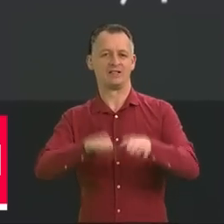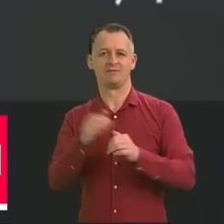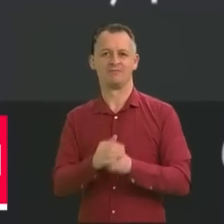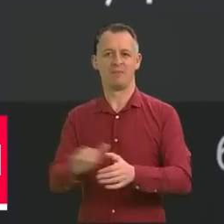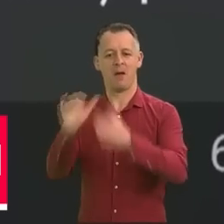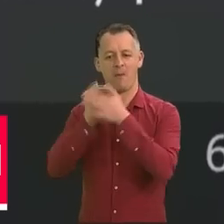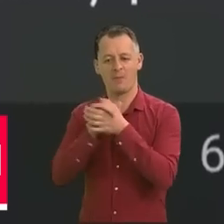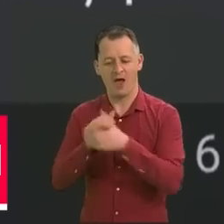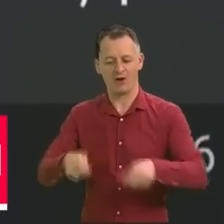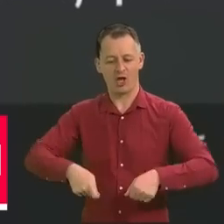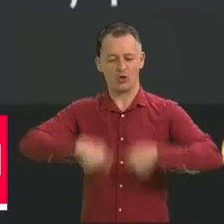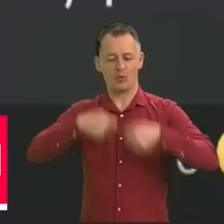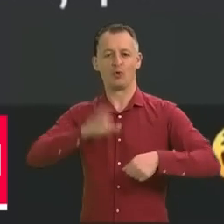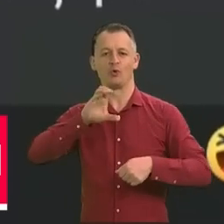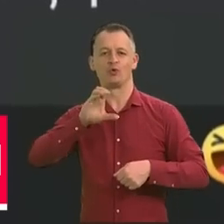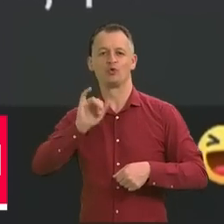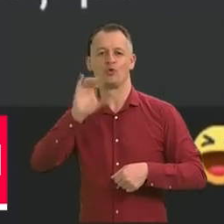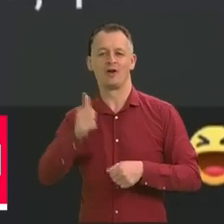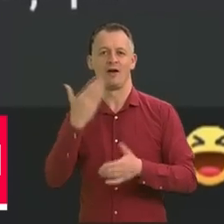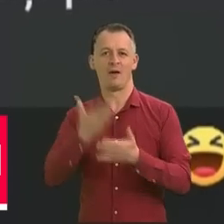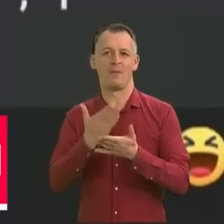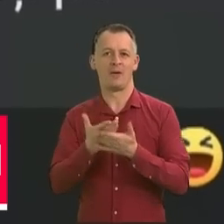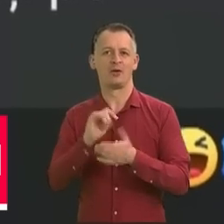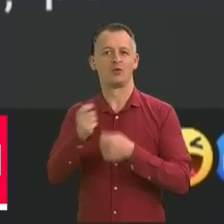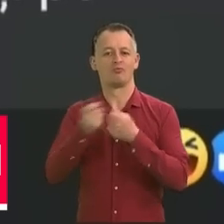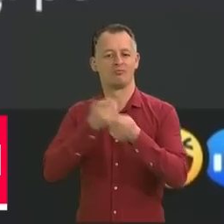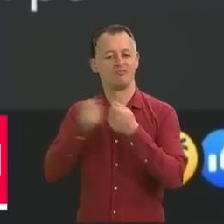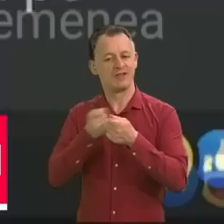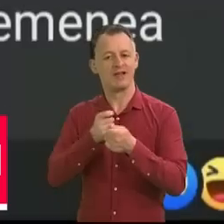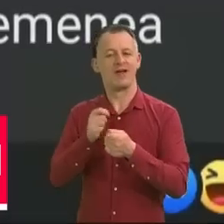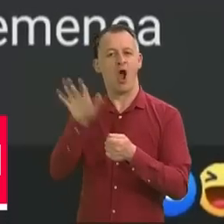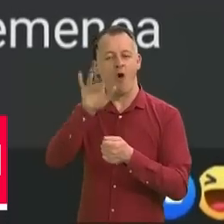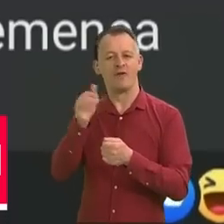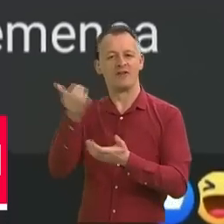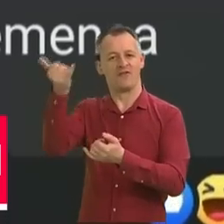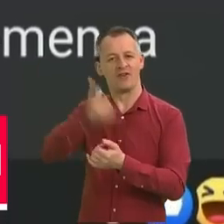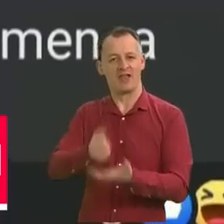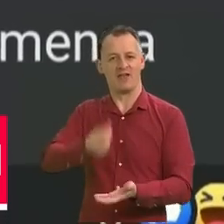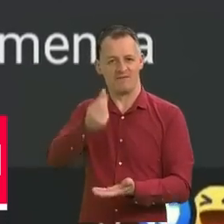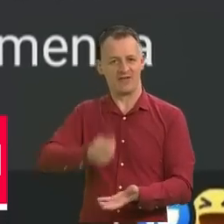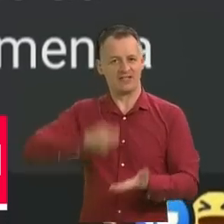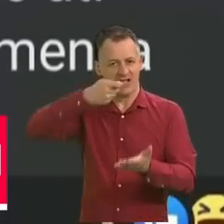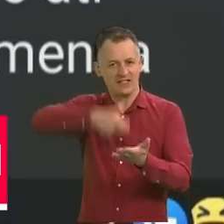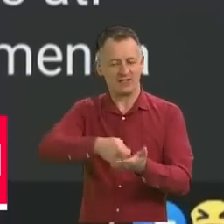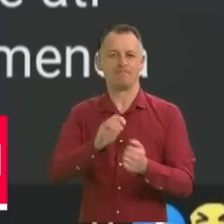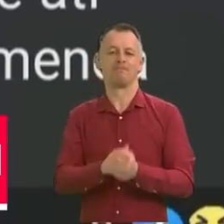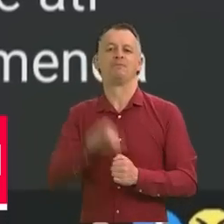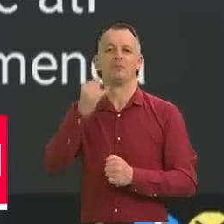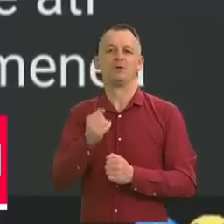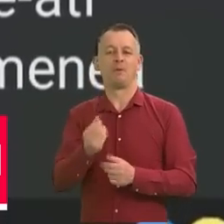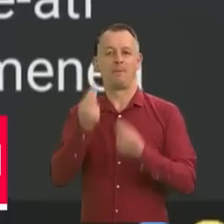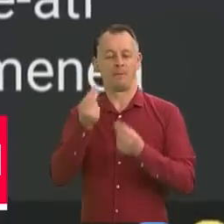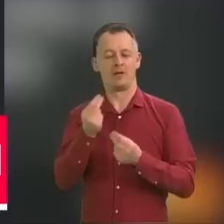Bravo, domnule Ciucă, pentru promovarea unui cadru fiscal propice atragerii de investiții. Mulțumim că ne-ați reprezentat atât de bine într-o asemenea